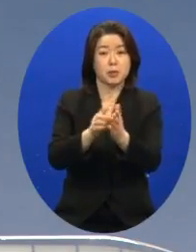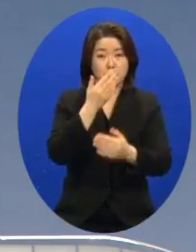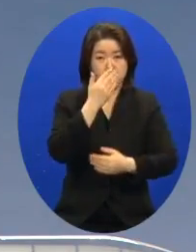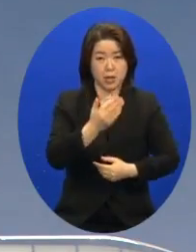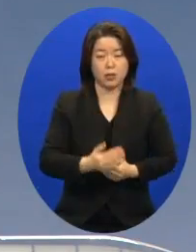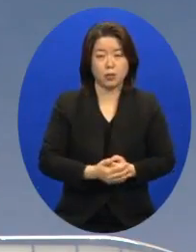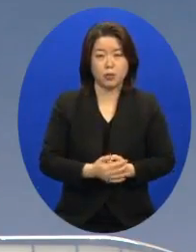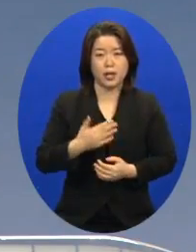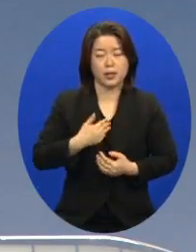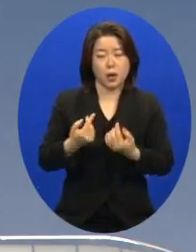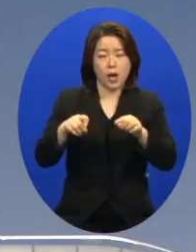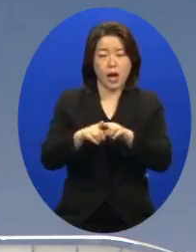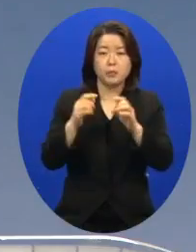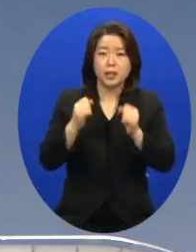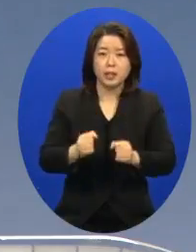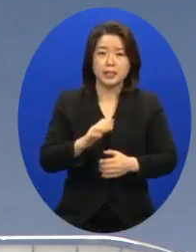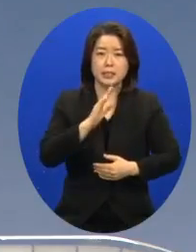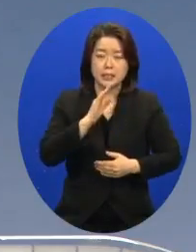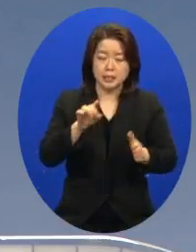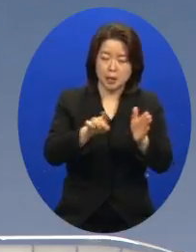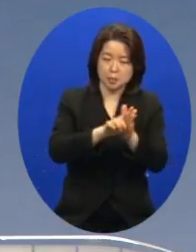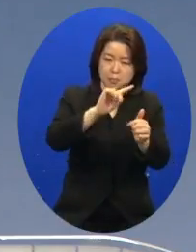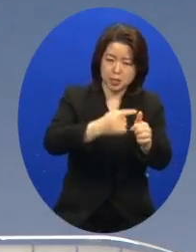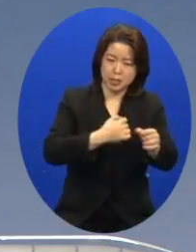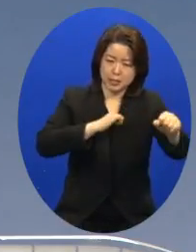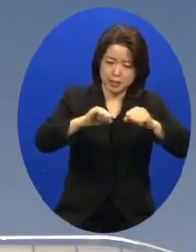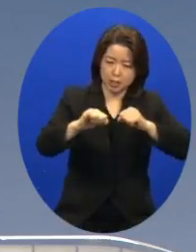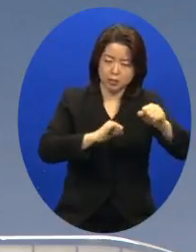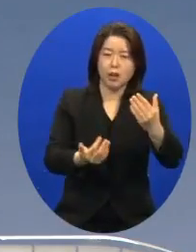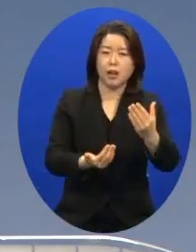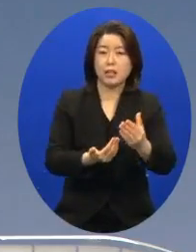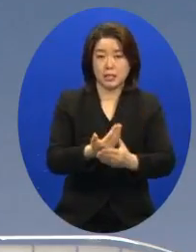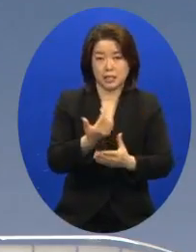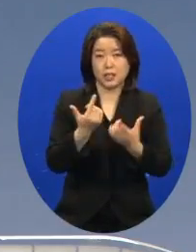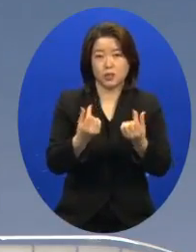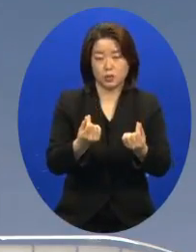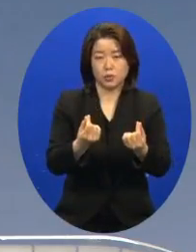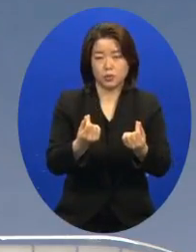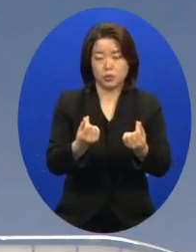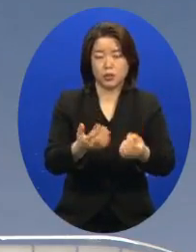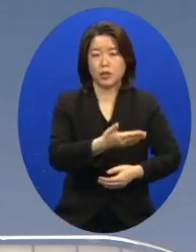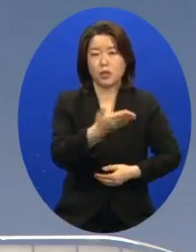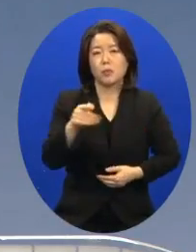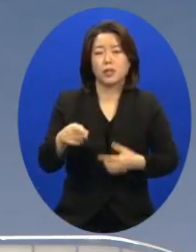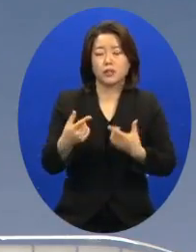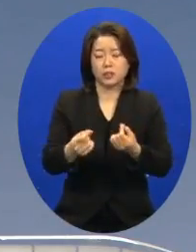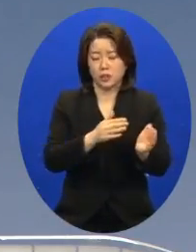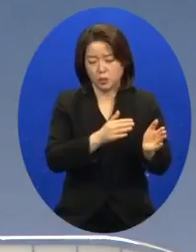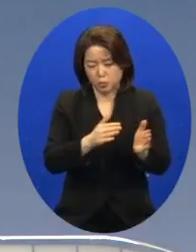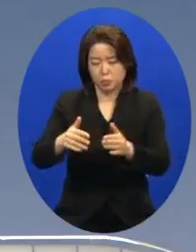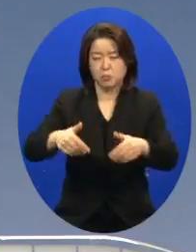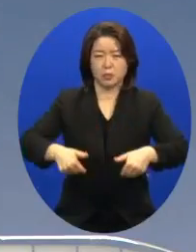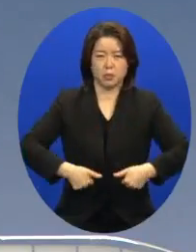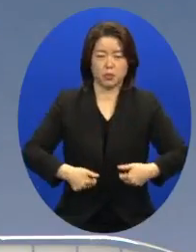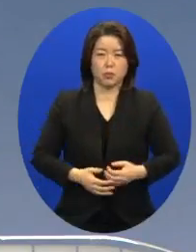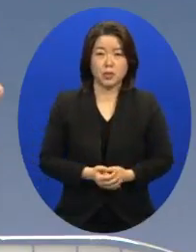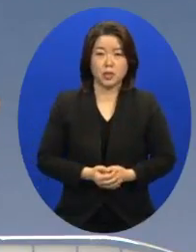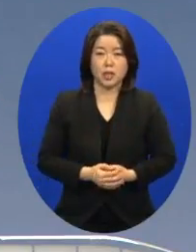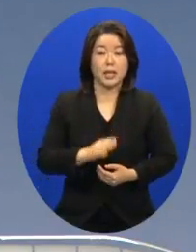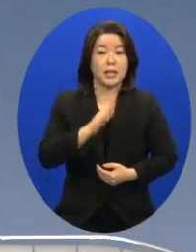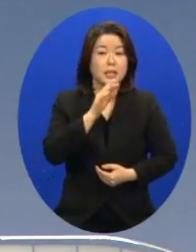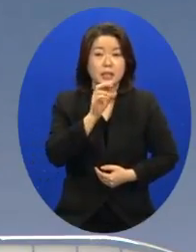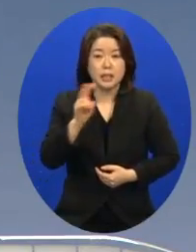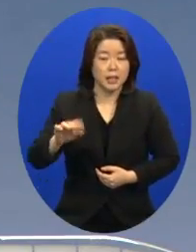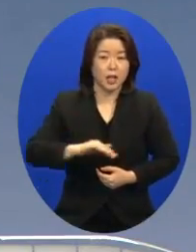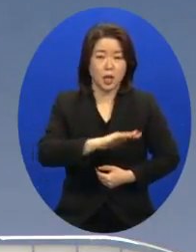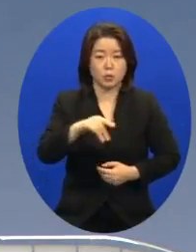나와 함께 계신 게 정말 믿어지는 역사가 일어나도록 여러분이 그렇게 준비해 1 그래야 우리